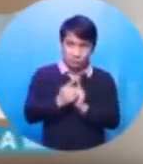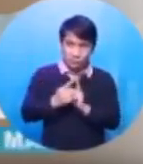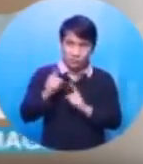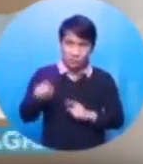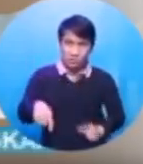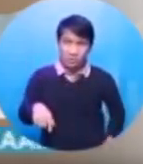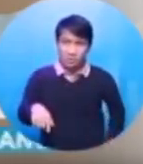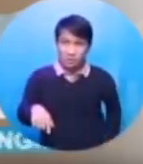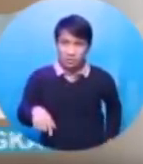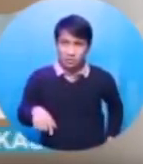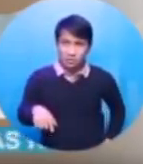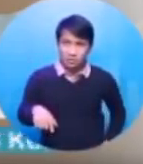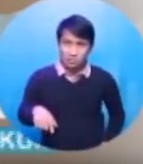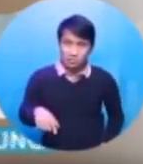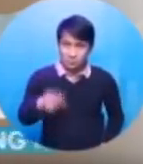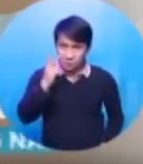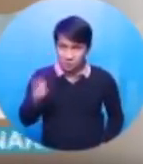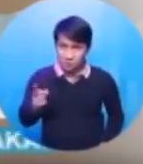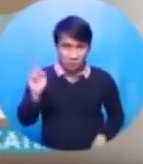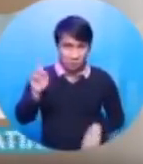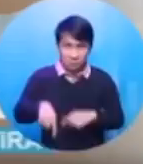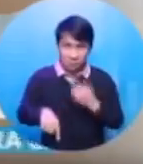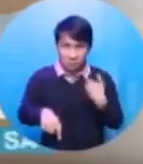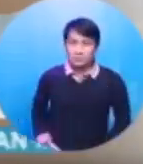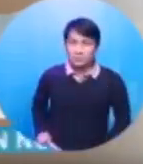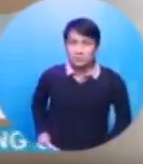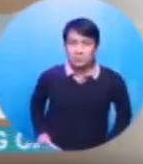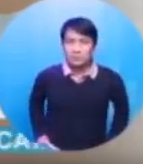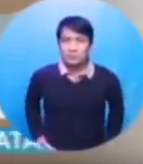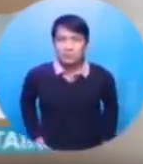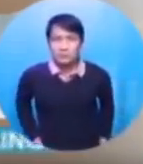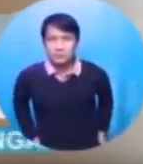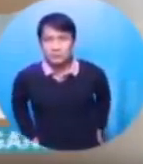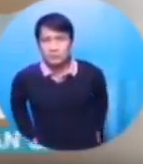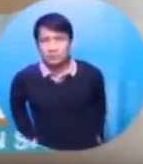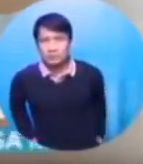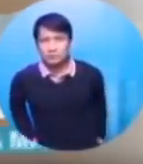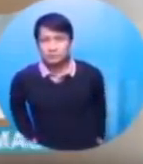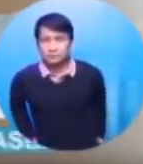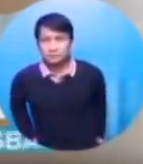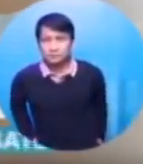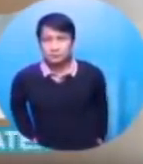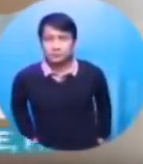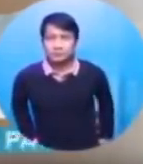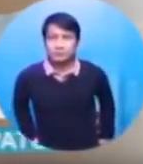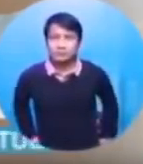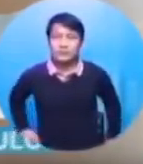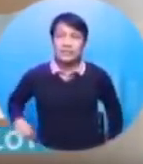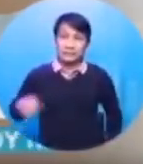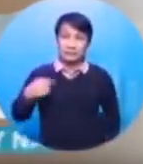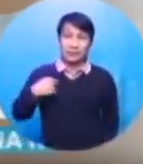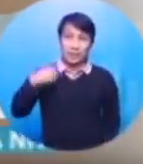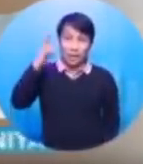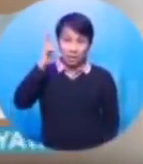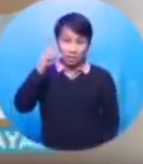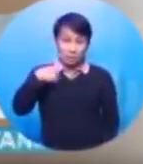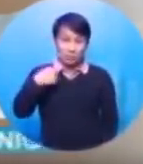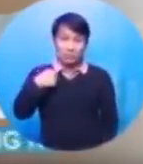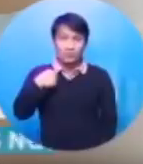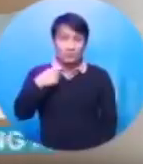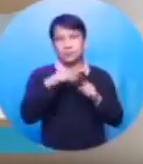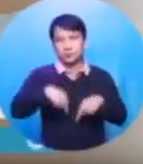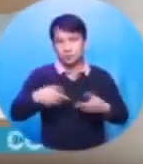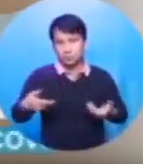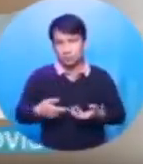at meron siya makikita na hindi dapat niya makita. Ako po, nagtulong sa kanya, sir, mag-apply dito para po nandito na rin po